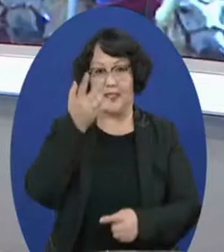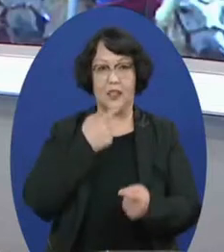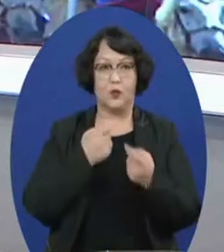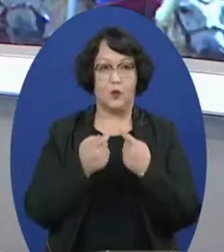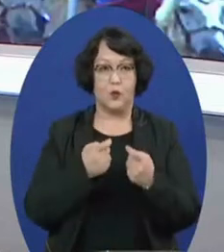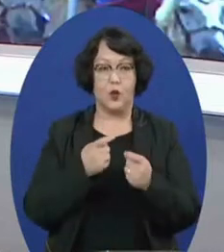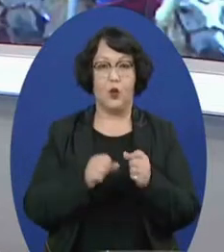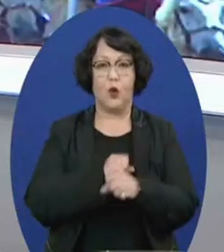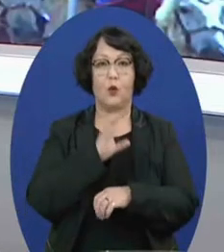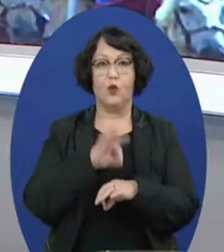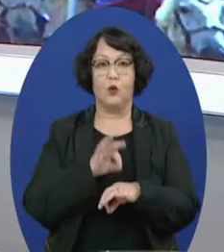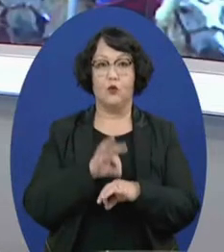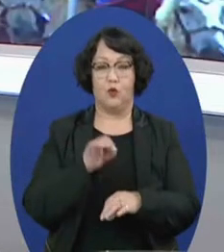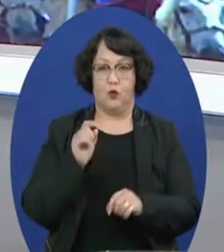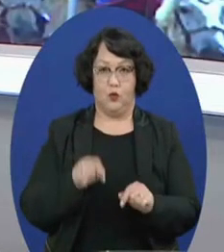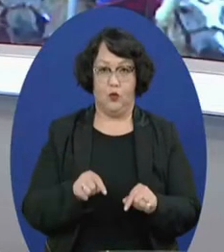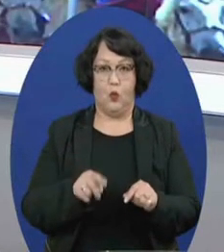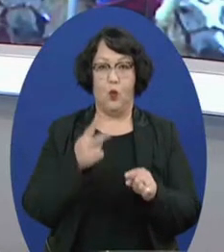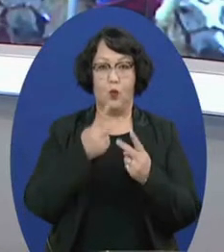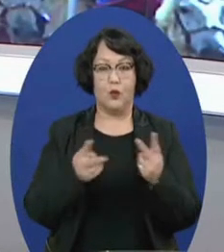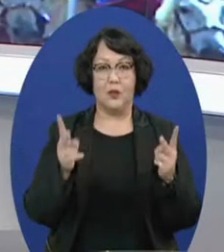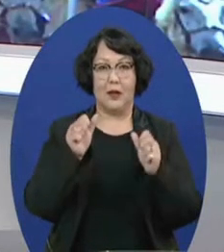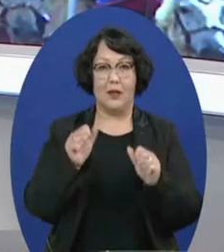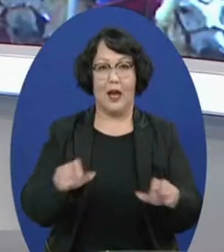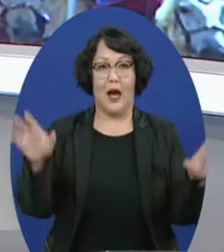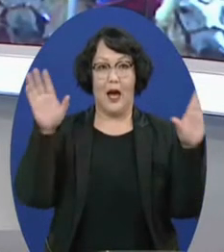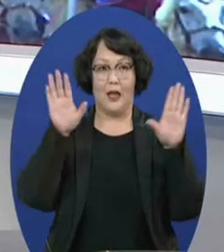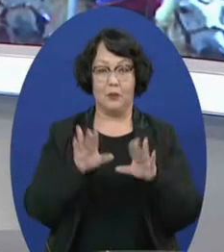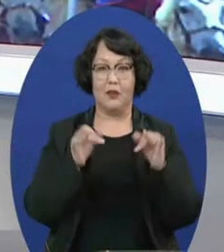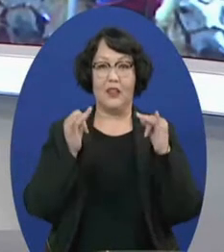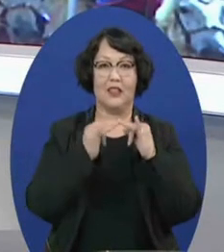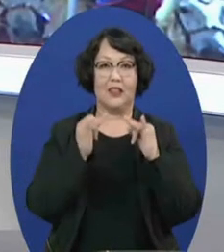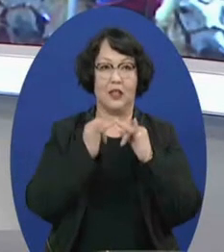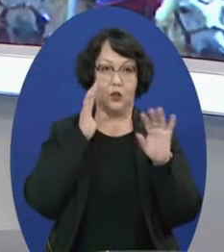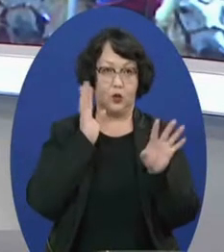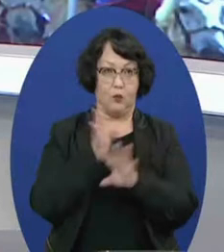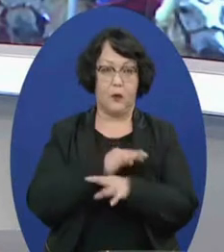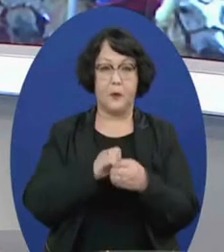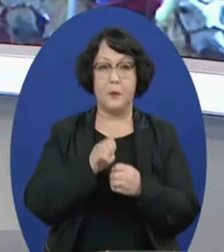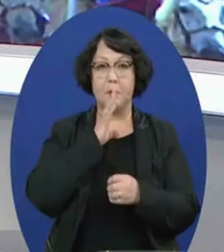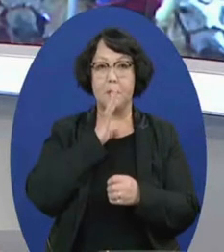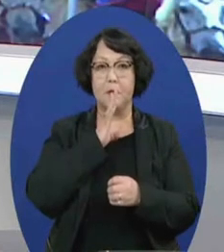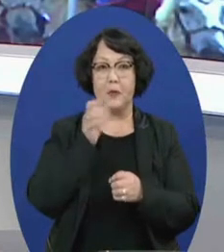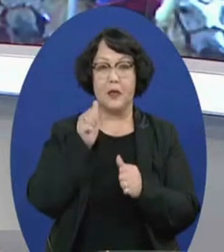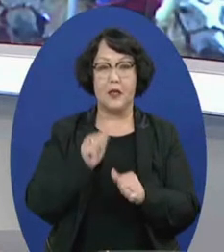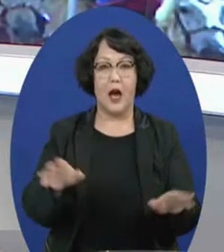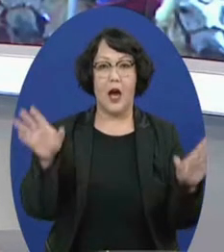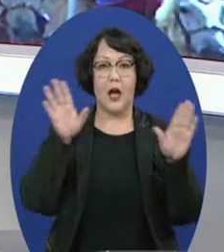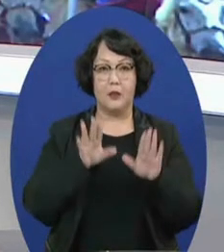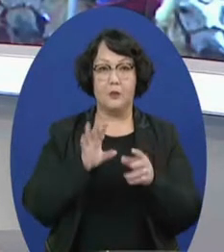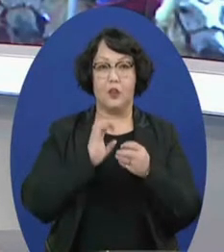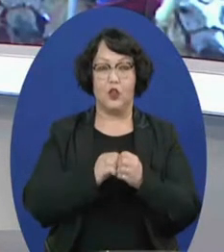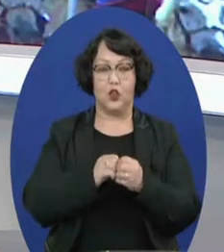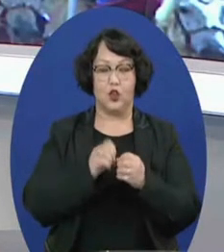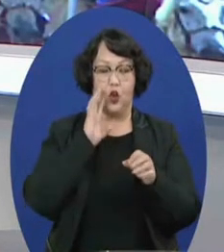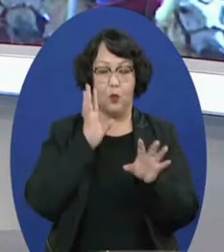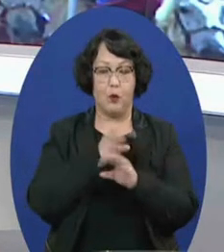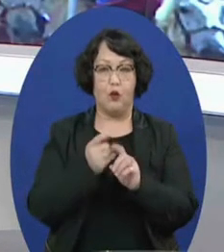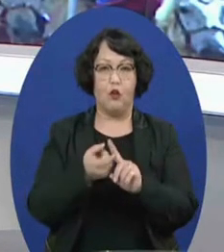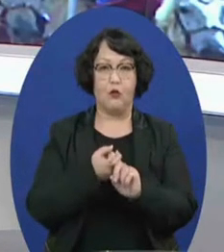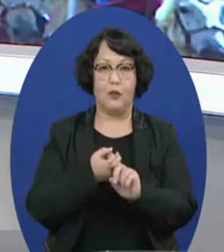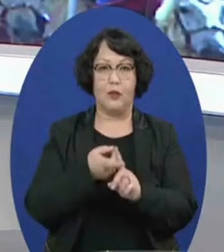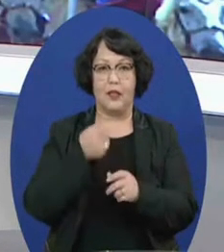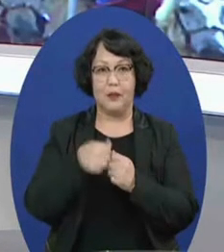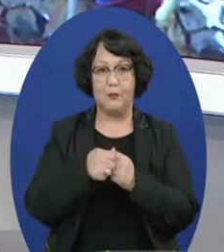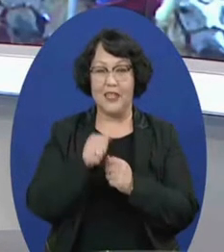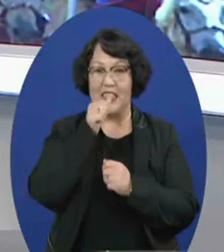Засгийн газрын хуралдаанаар цардхлын энэ үед үндэсний баяр наадмыг үзэгчгүй зохион байгуулахар шийдвэрлээд байна. Баяр наадмыг үзэгчгүй хийхээр болсонтой холбогдуулан